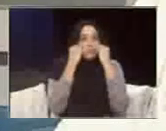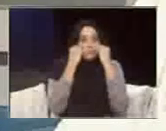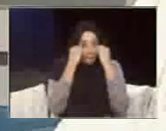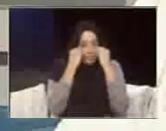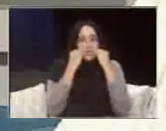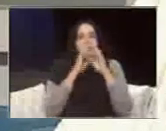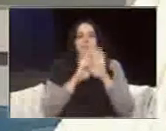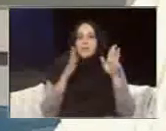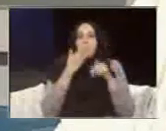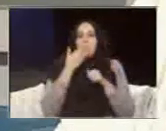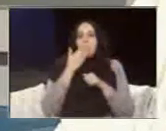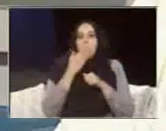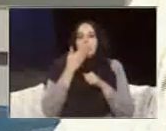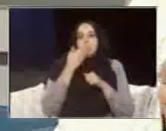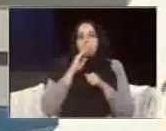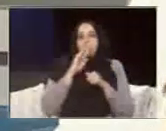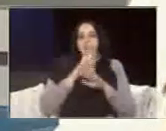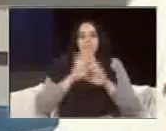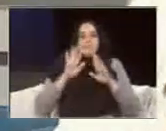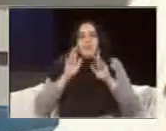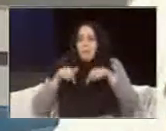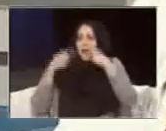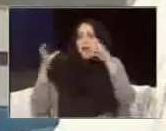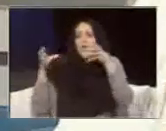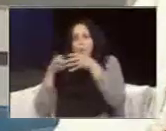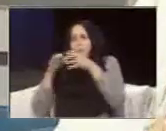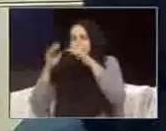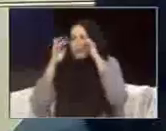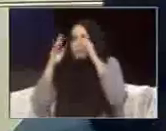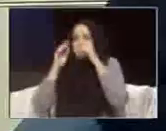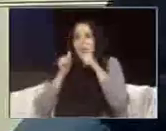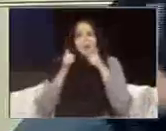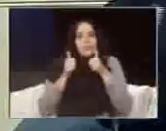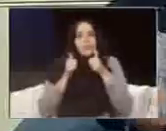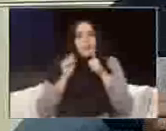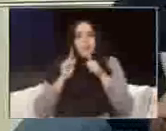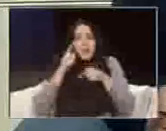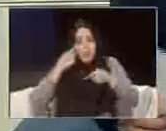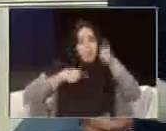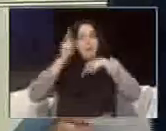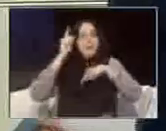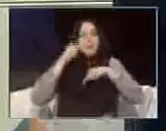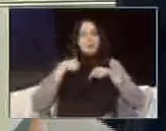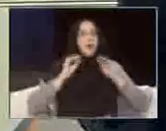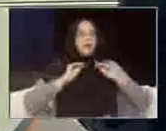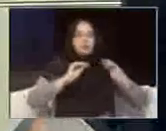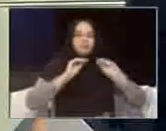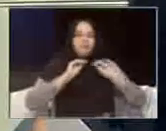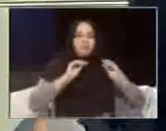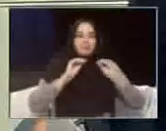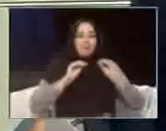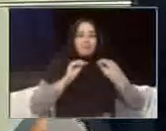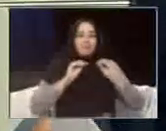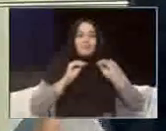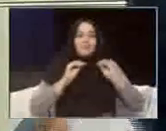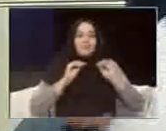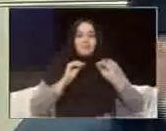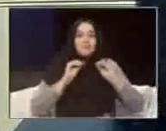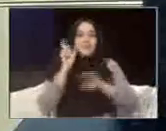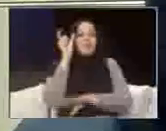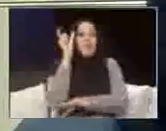في ما كتب. صلى الله الرحمة له ولي، ثم صار مدرسا بالمسجد النبوي. نعم، بارك الله فيك،